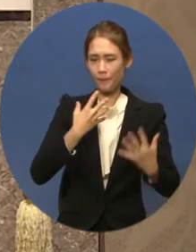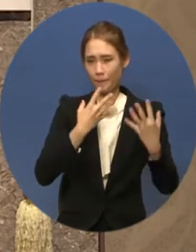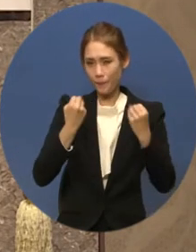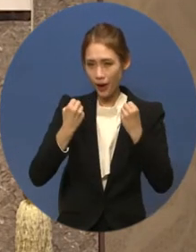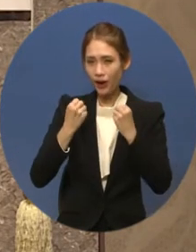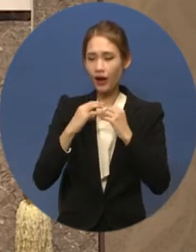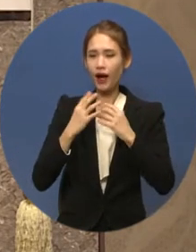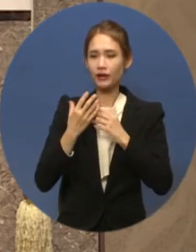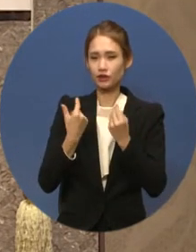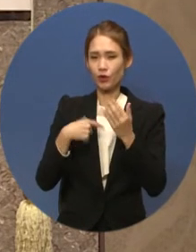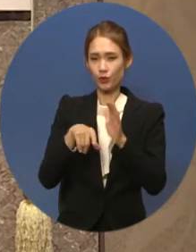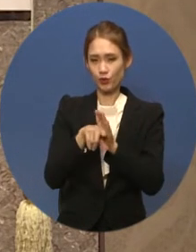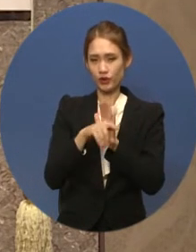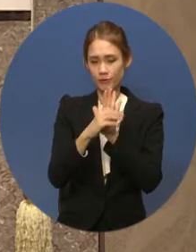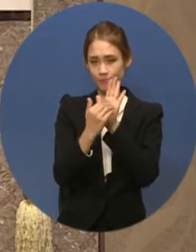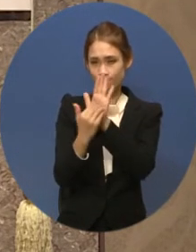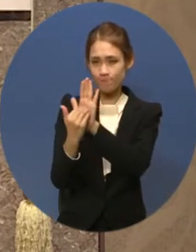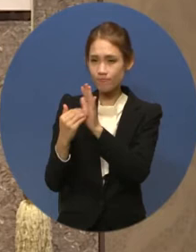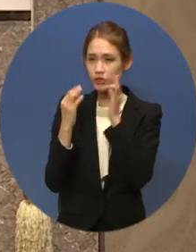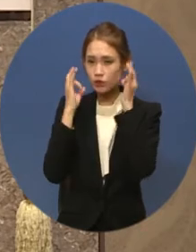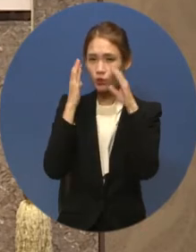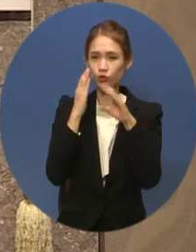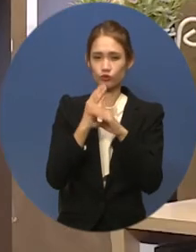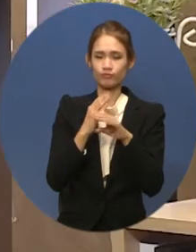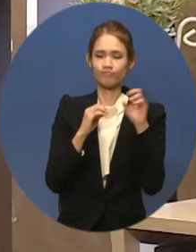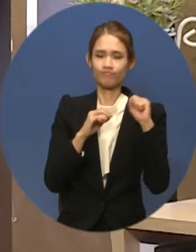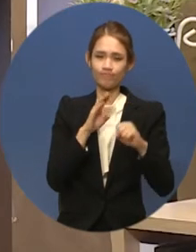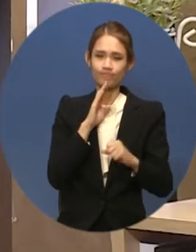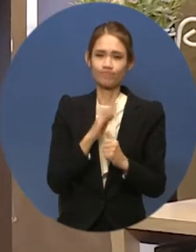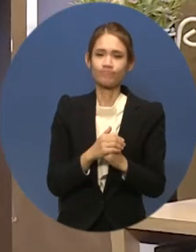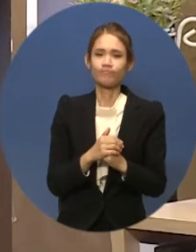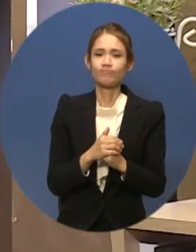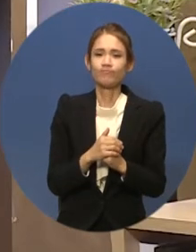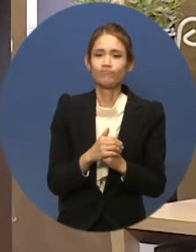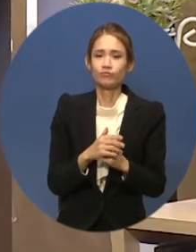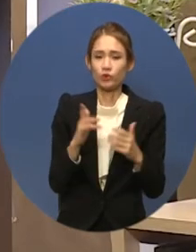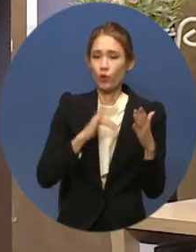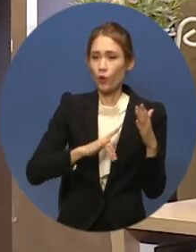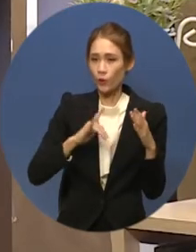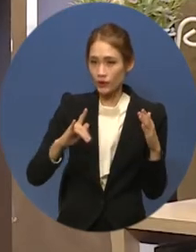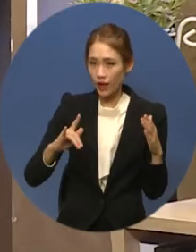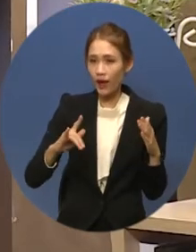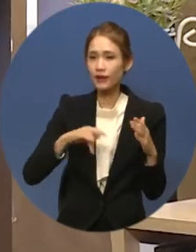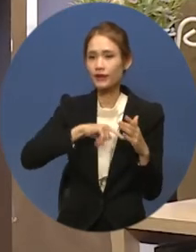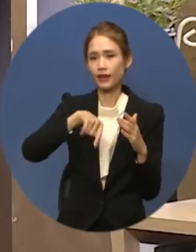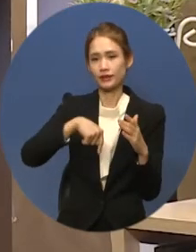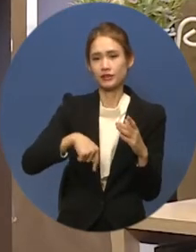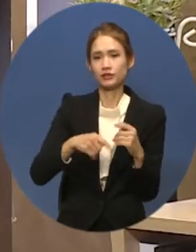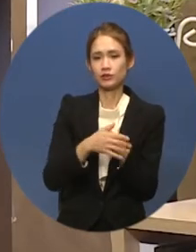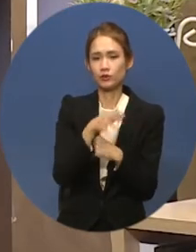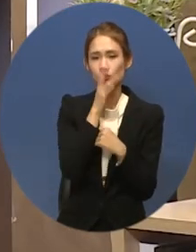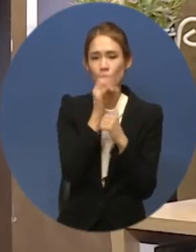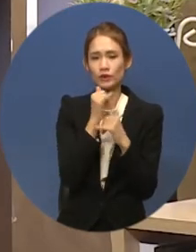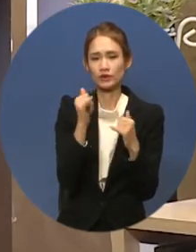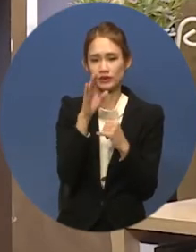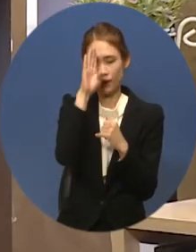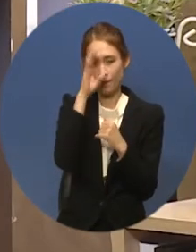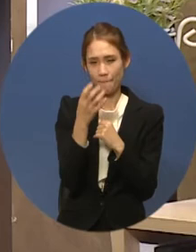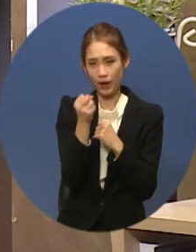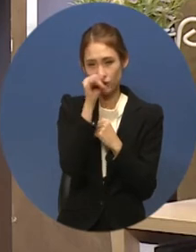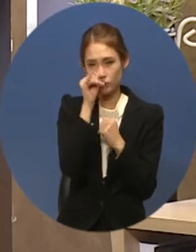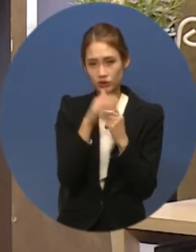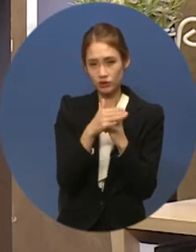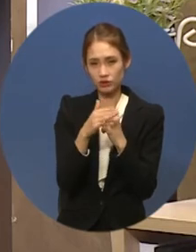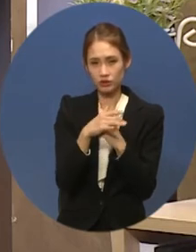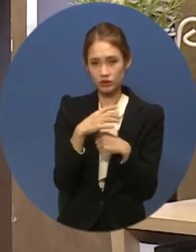지속적으로 노력을 할 계획입니다 네 그렇군요 어떤 공단에서는 이 노인성 질환을 앓고 있는 장기